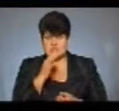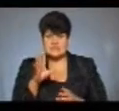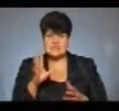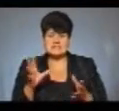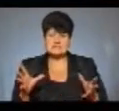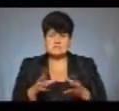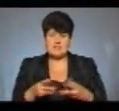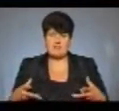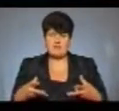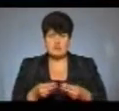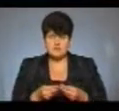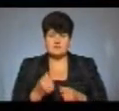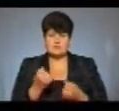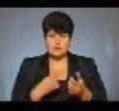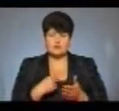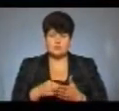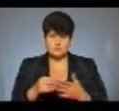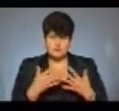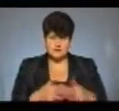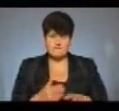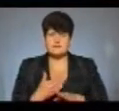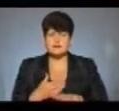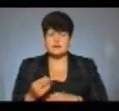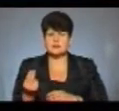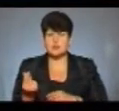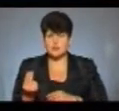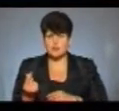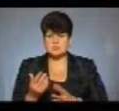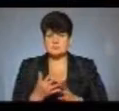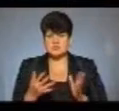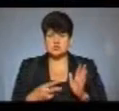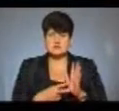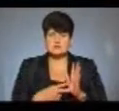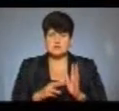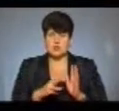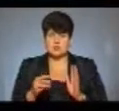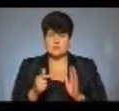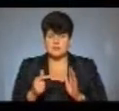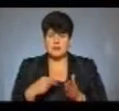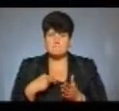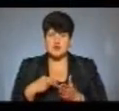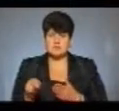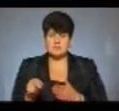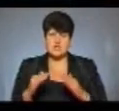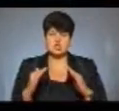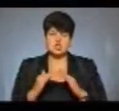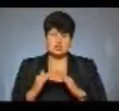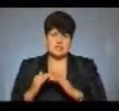такий автомобіль буде придбаний. Також виділені кошти більше 7 мільйонів гривень для придбання житла